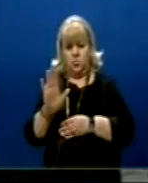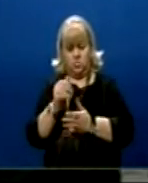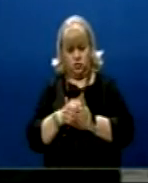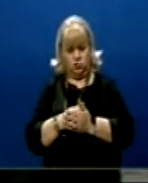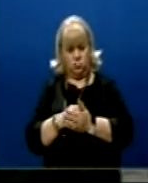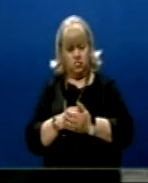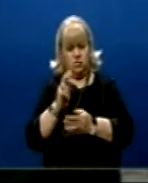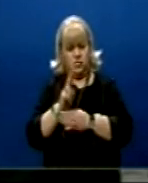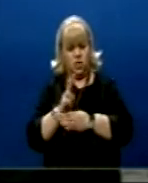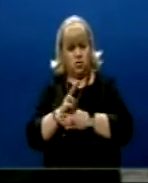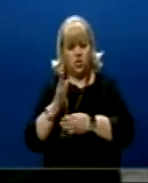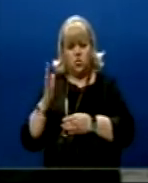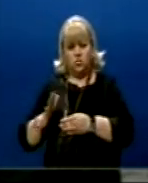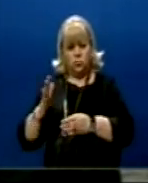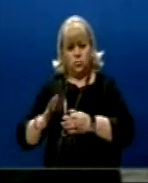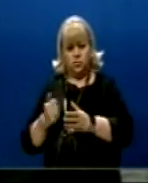të më të të të të të të sent me mentalitet